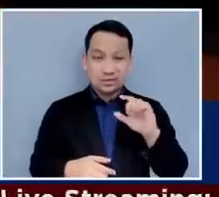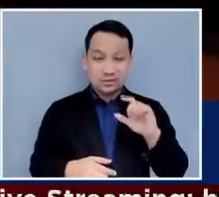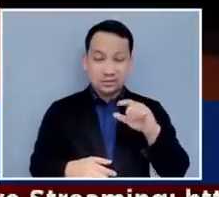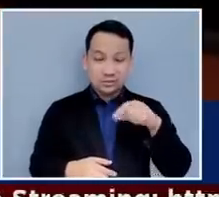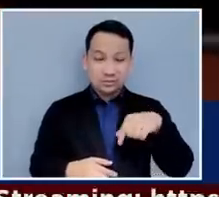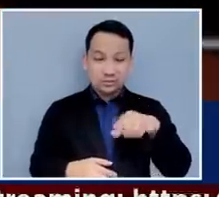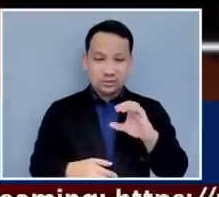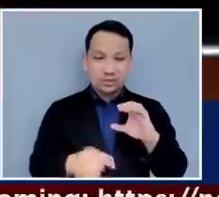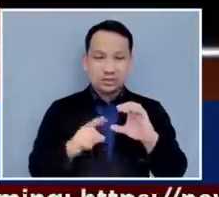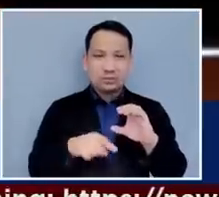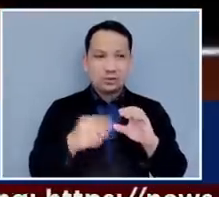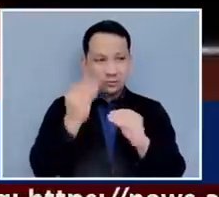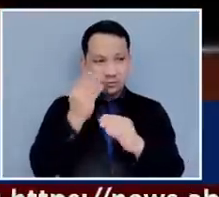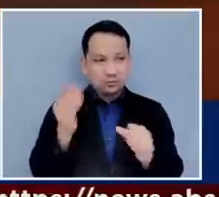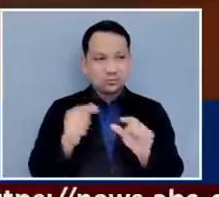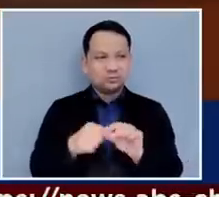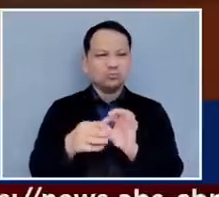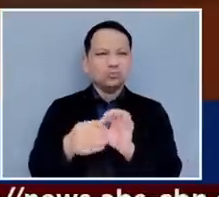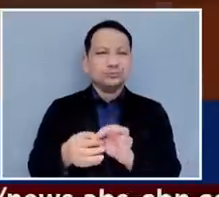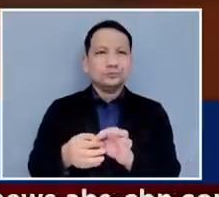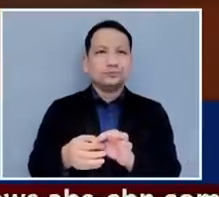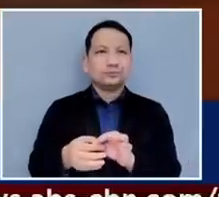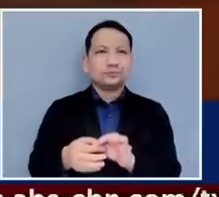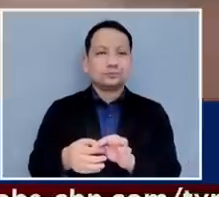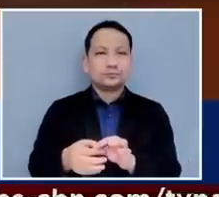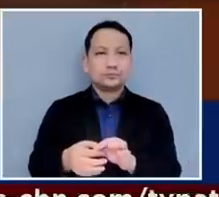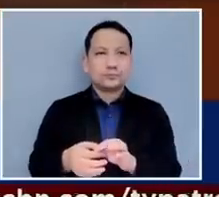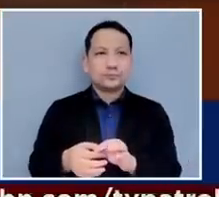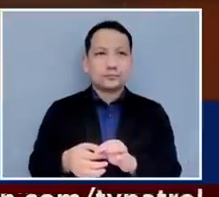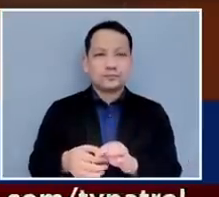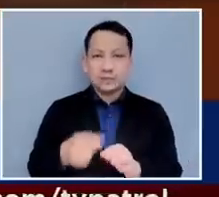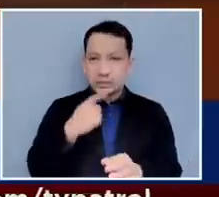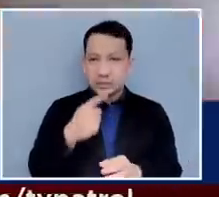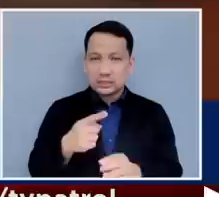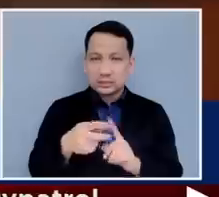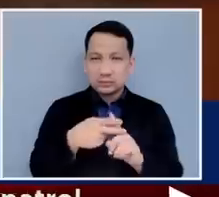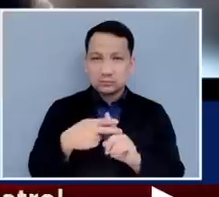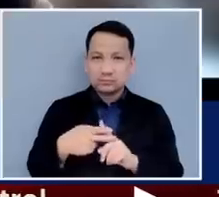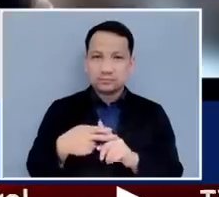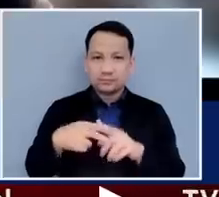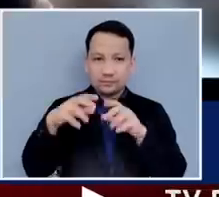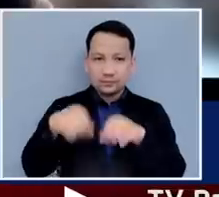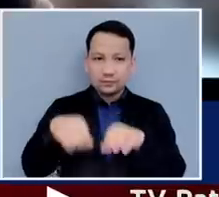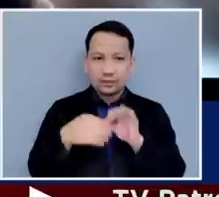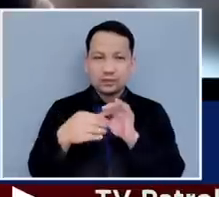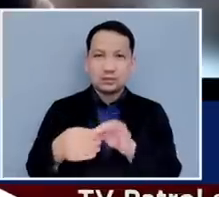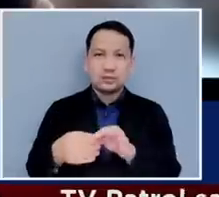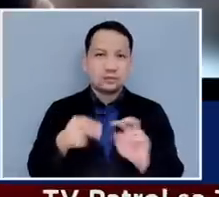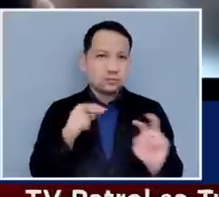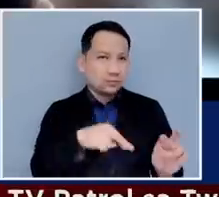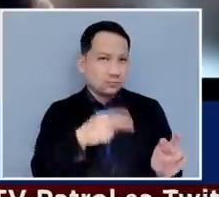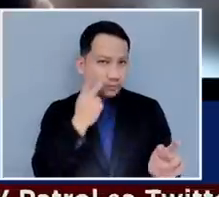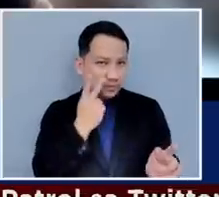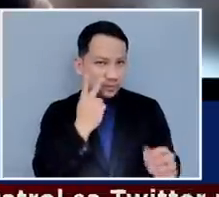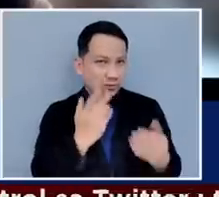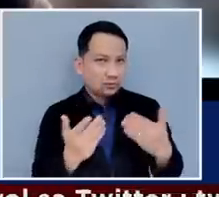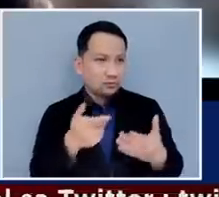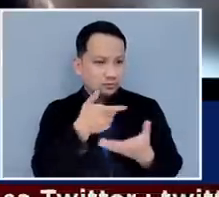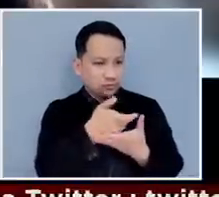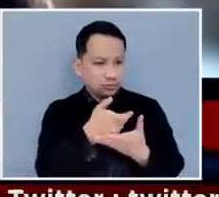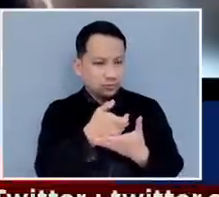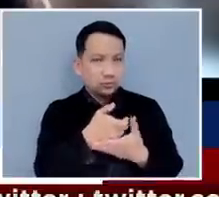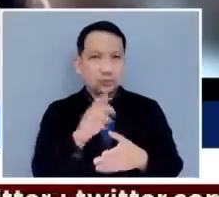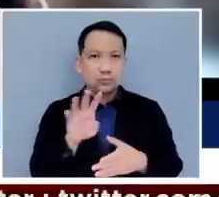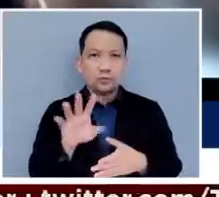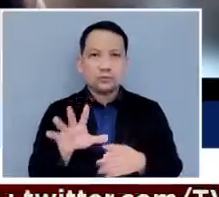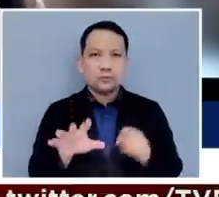pulis, mga hold-upper umano ang magkapatid na nanlaban ng huhulihin. Nakitaan sila ng baril na 45 at